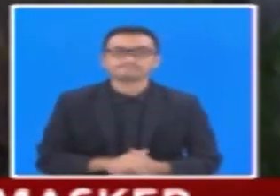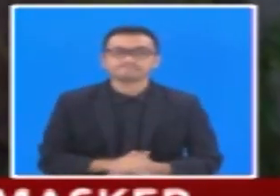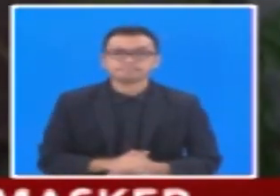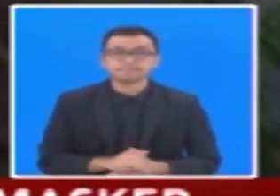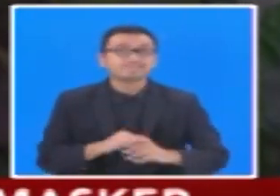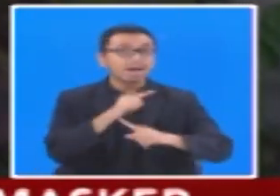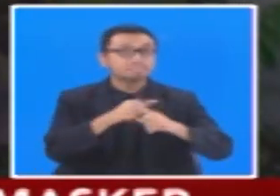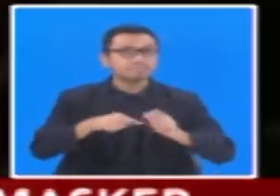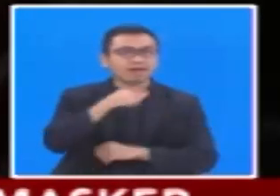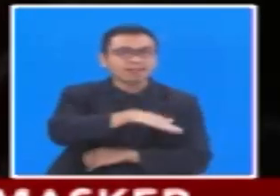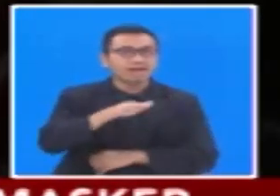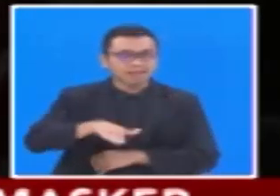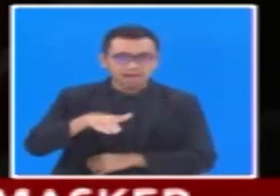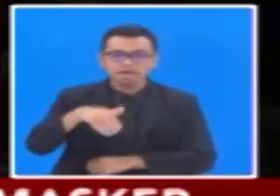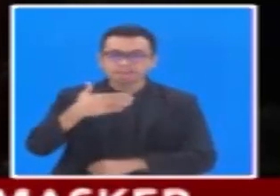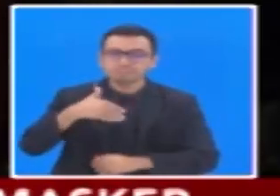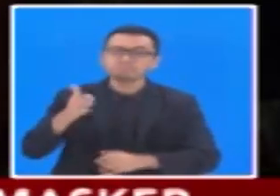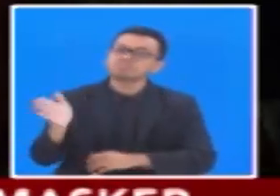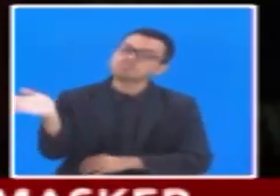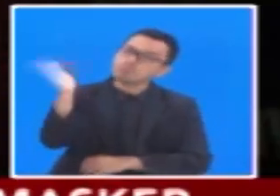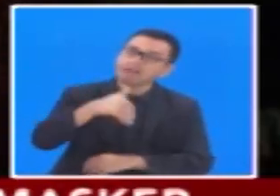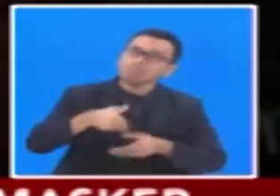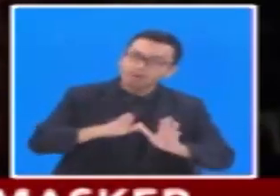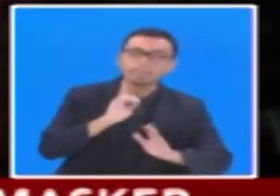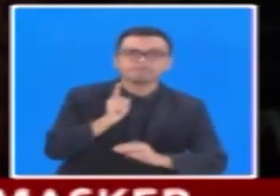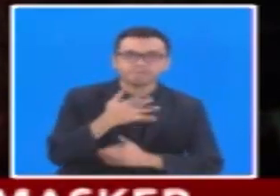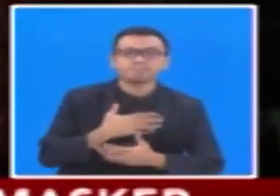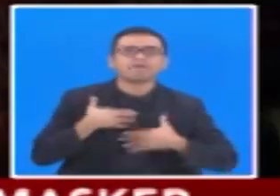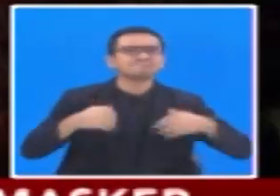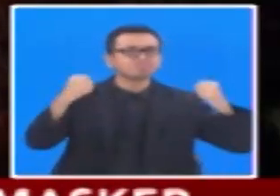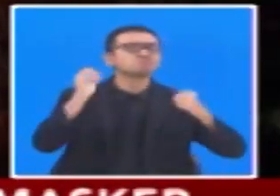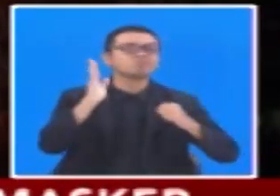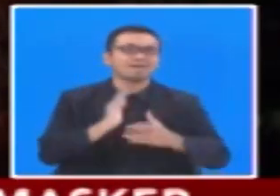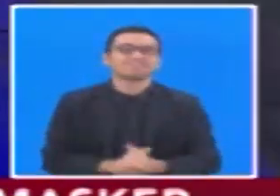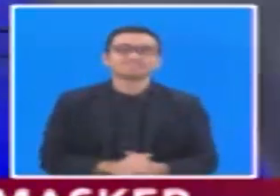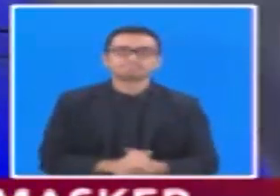ini sudah dikembalikan pulang karena kondisinya mulai membaik. Delta.